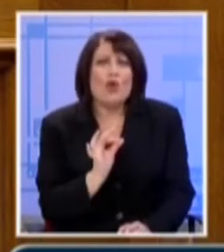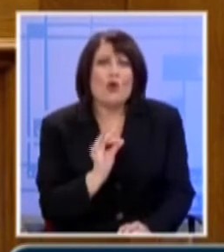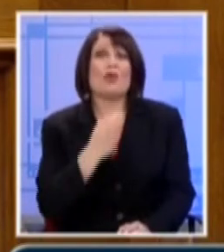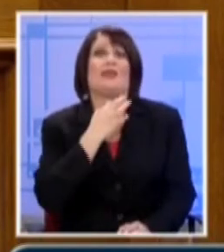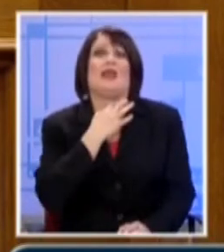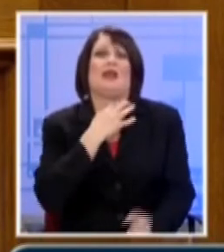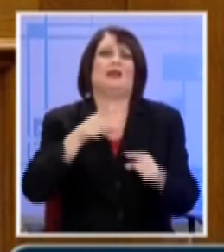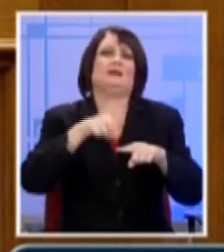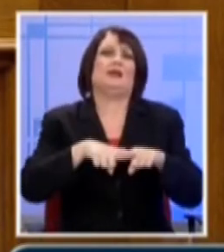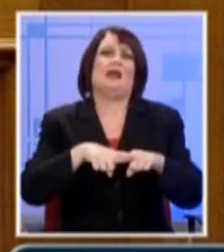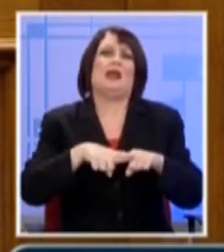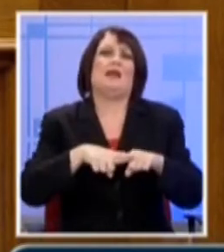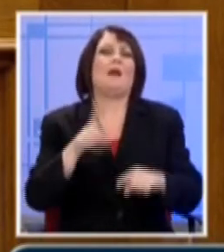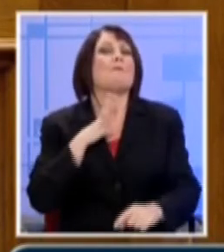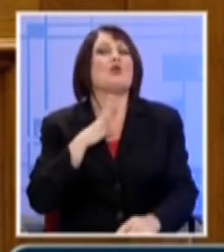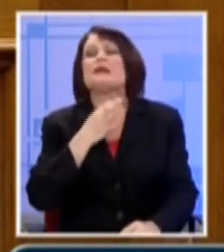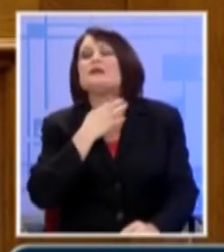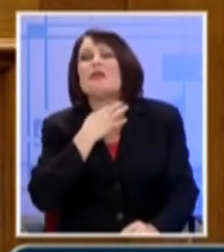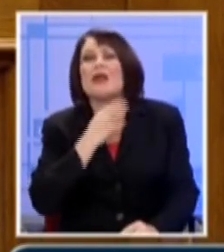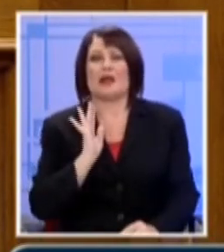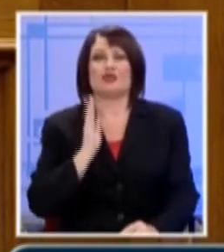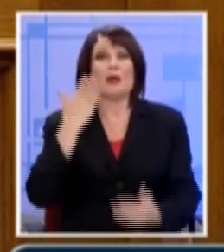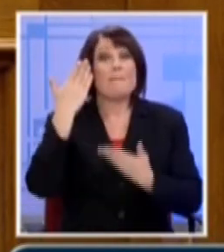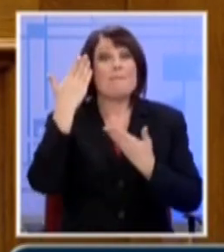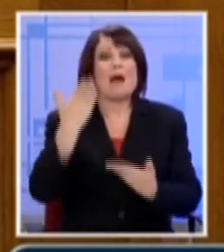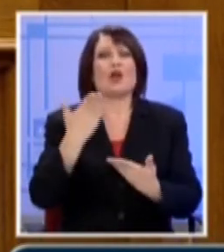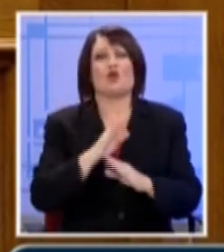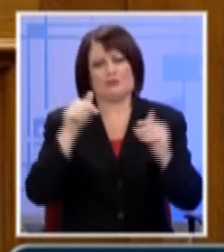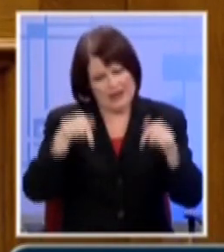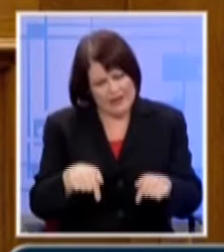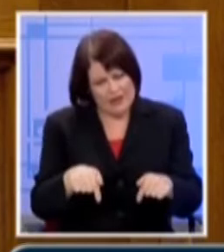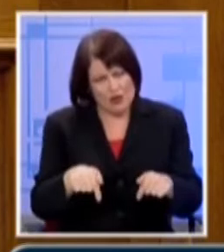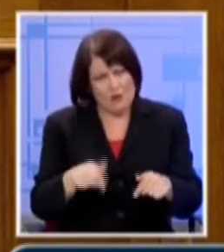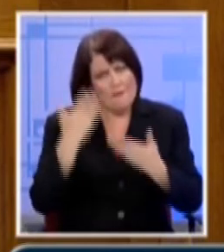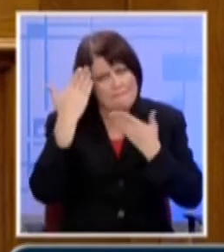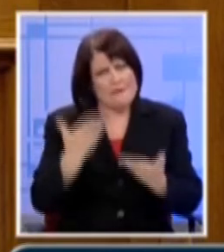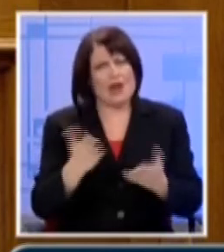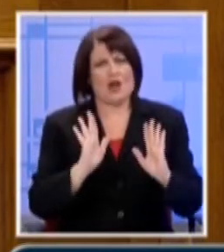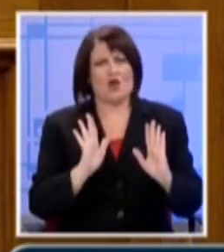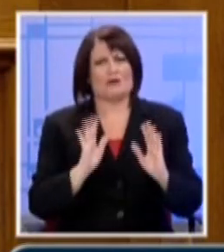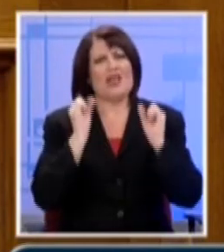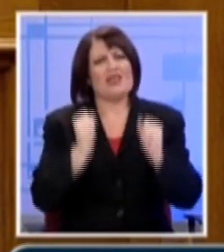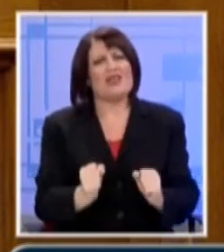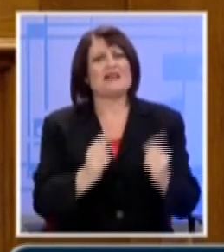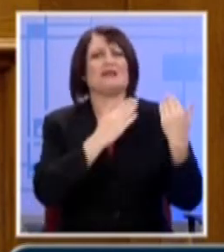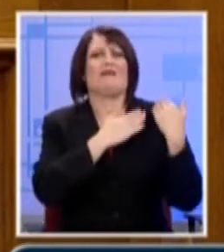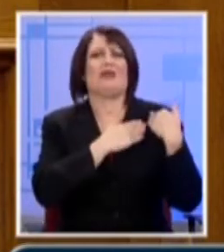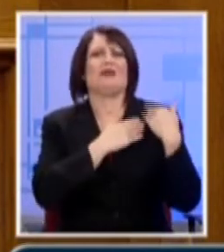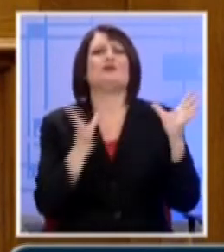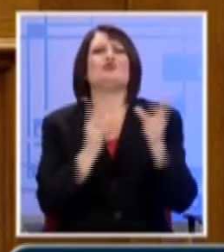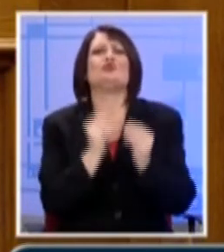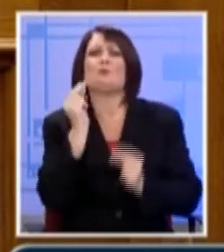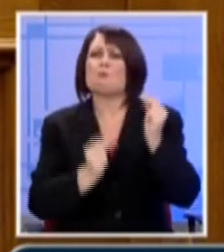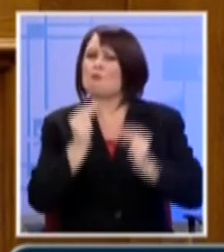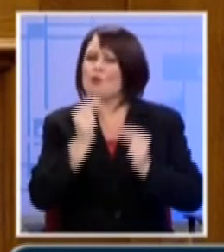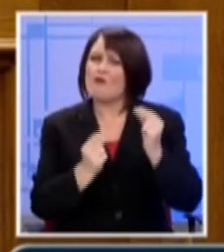το χρειάζεται η χώρα και οι πολίτες. Παρόν. Όπως παρόντες είμαστε από θέσεις ευθύνες στα προβλήματα, αλλά